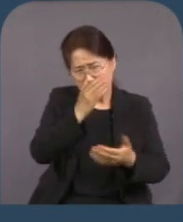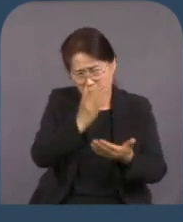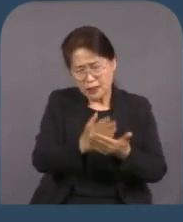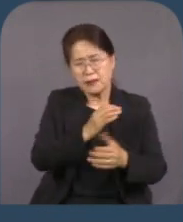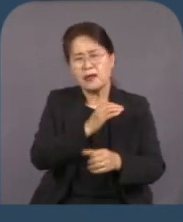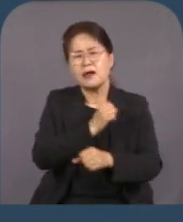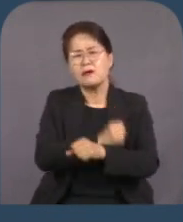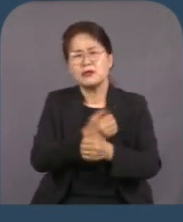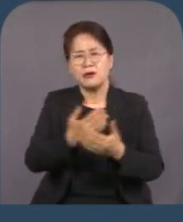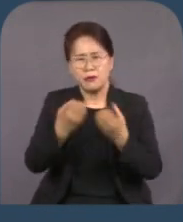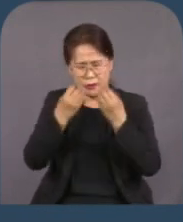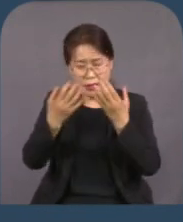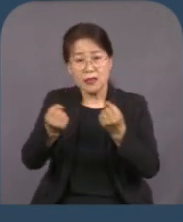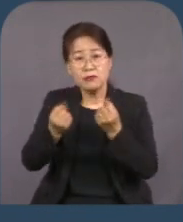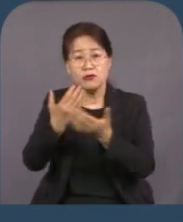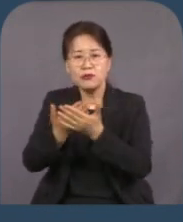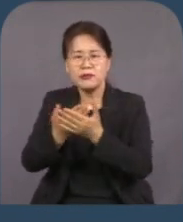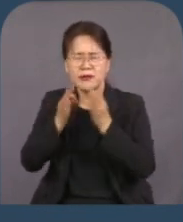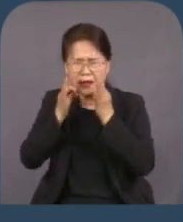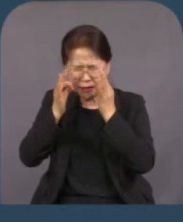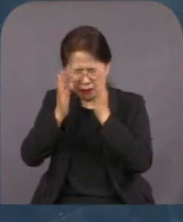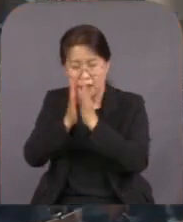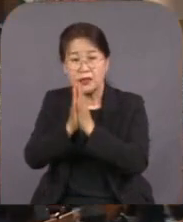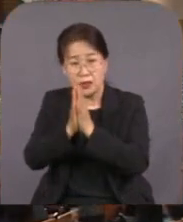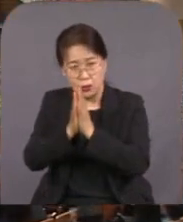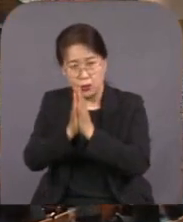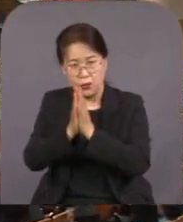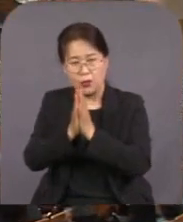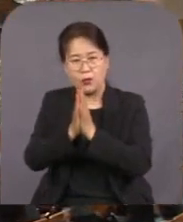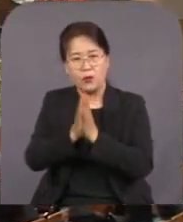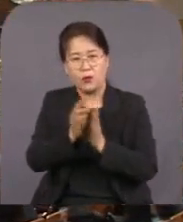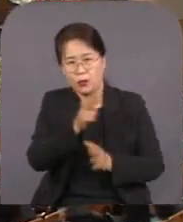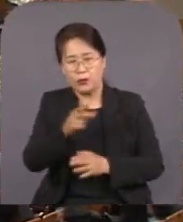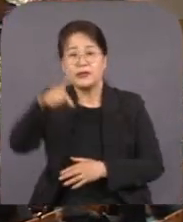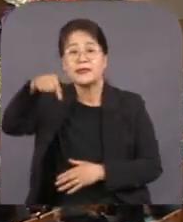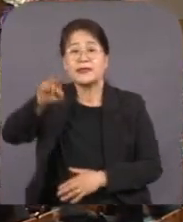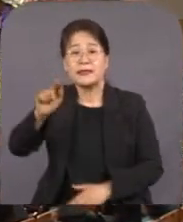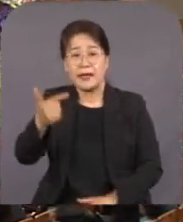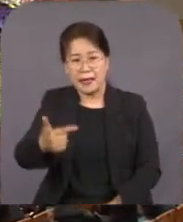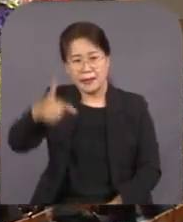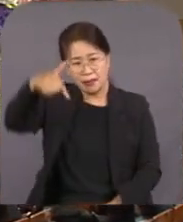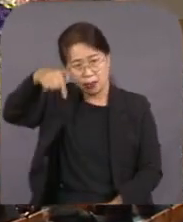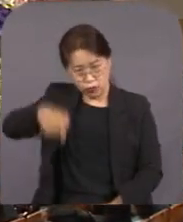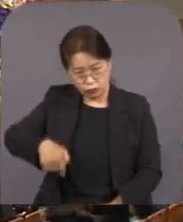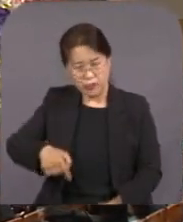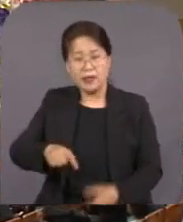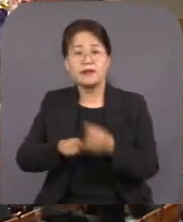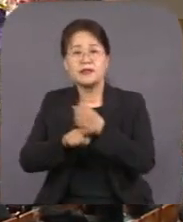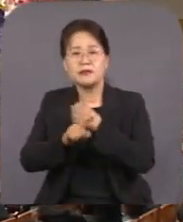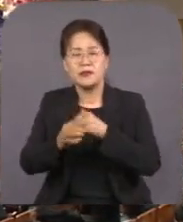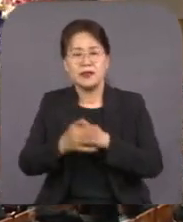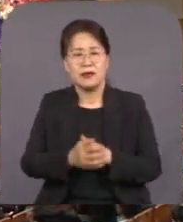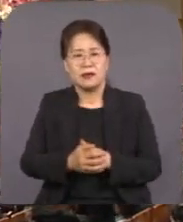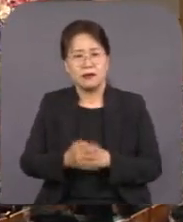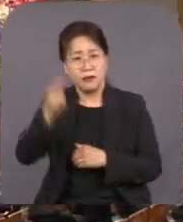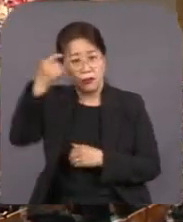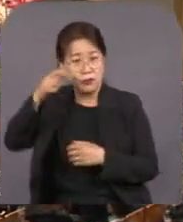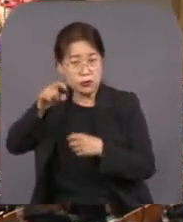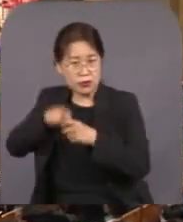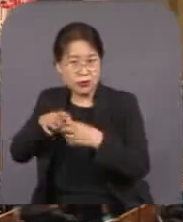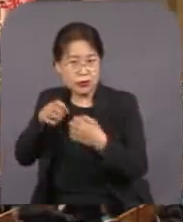공급하여 주십시오 뭐 이런 간구 있잖아요 이게 바로 간구라는 거예요 근데 여러분 영적인